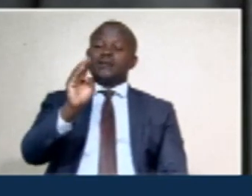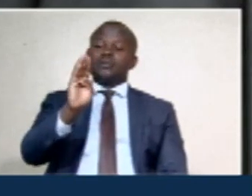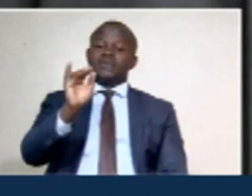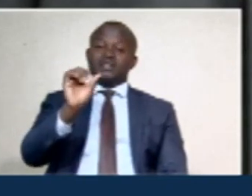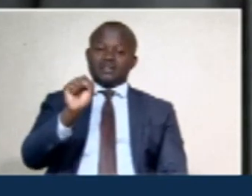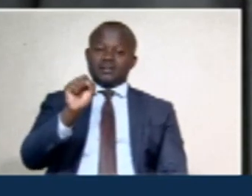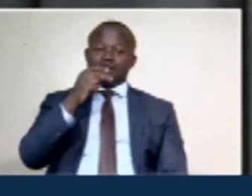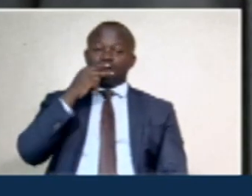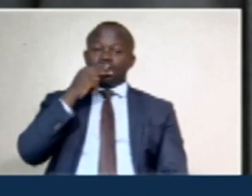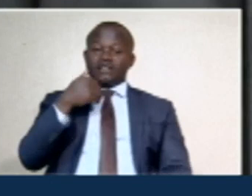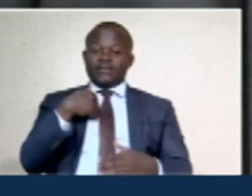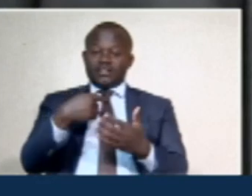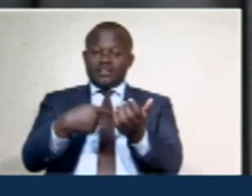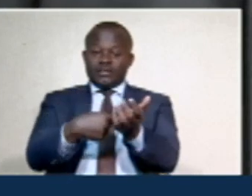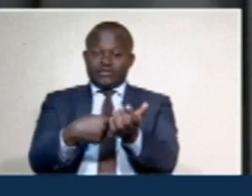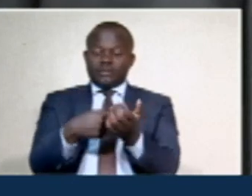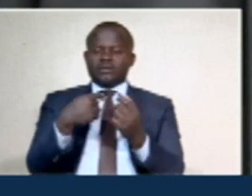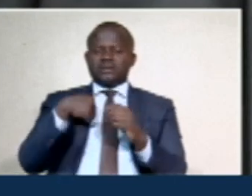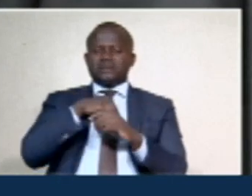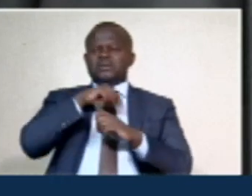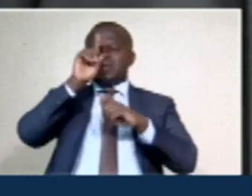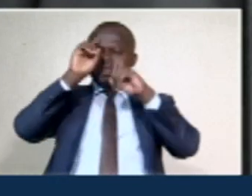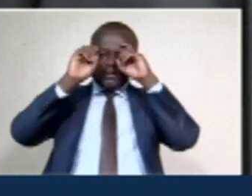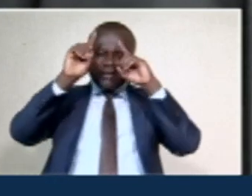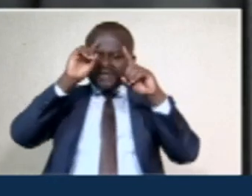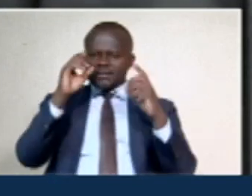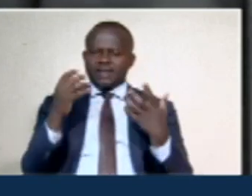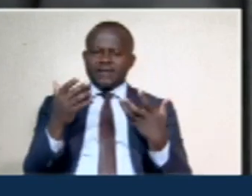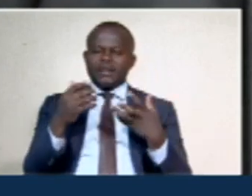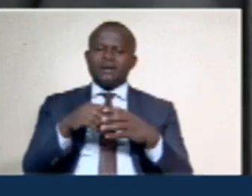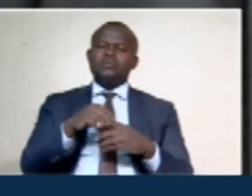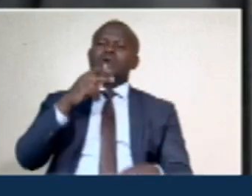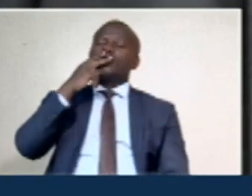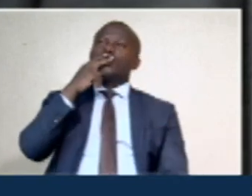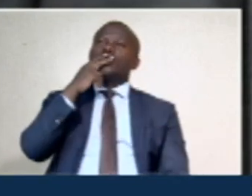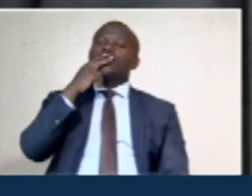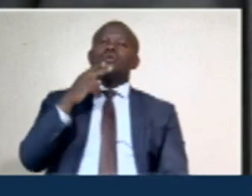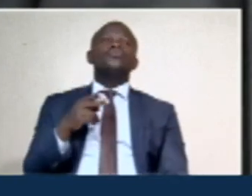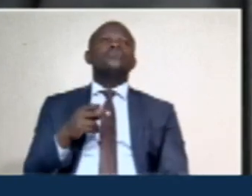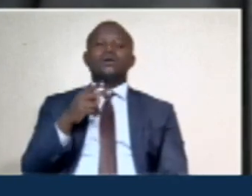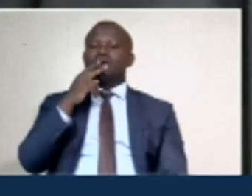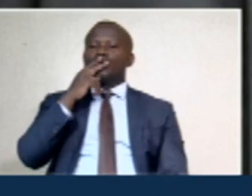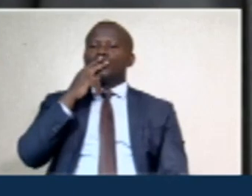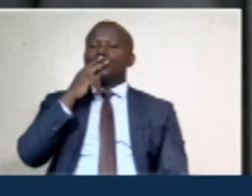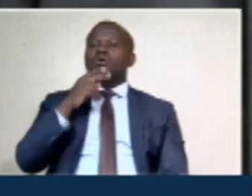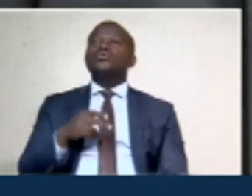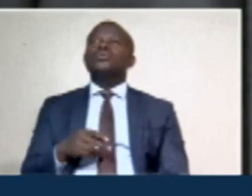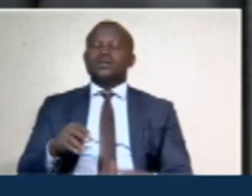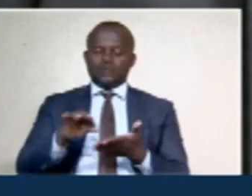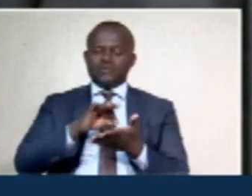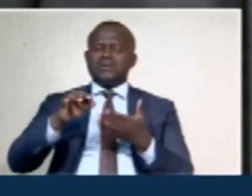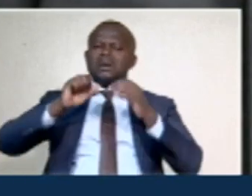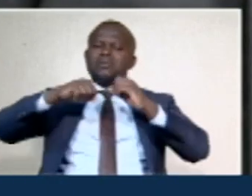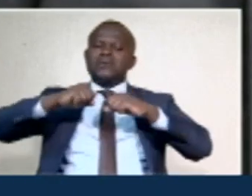uruhande ruvura. Nibazaga ngo mu itabi duhora turwana no gusinya